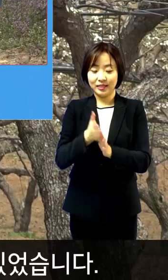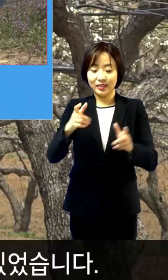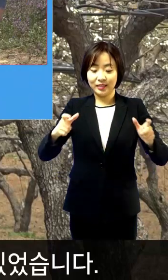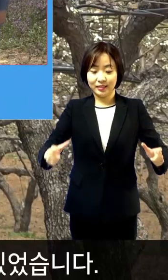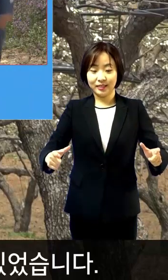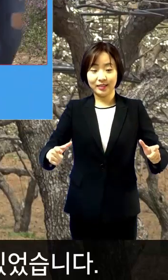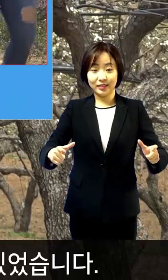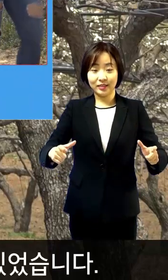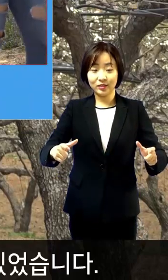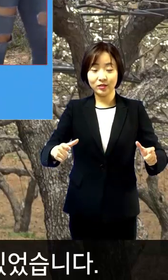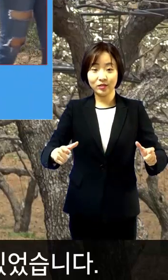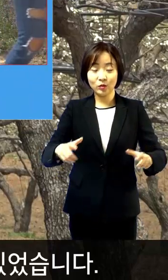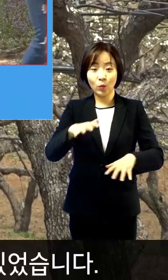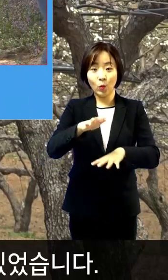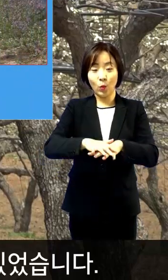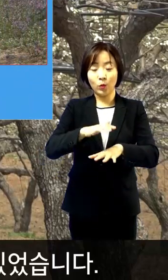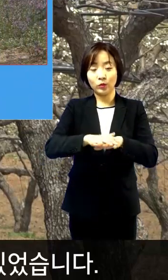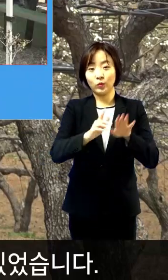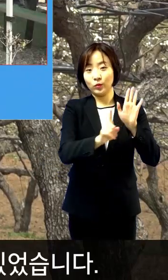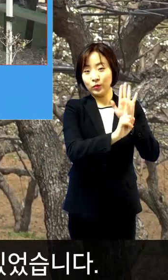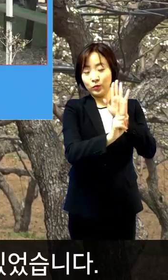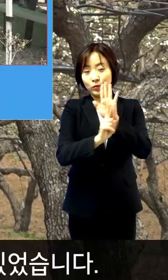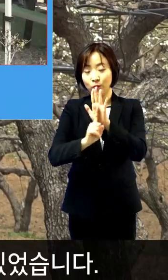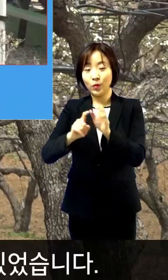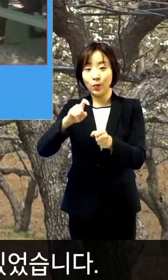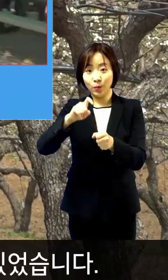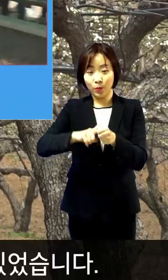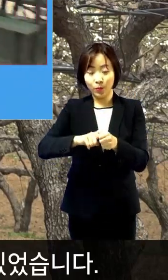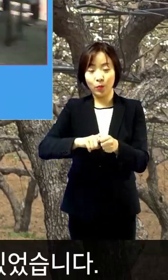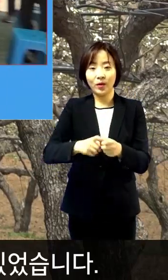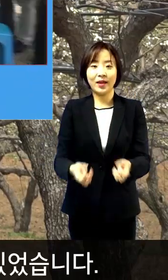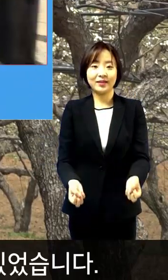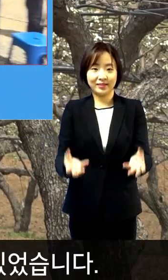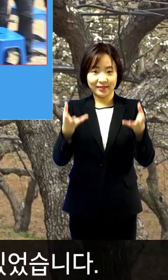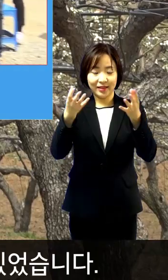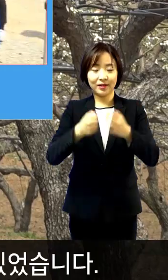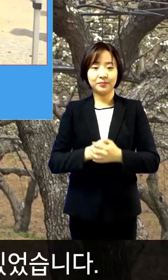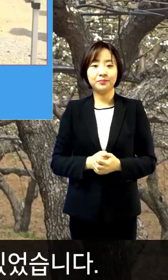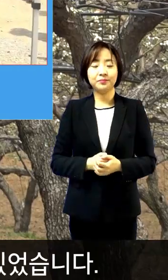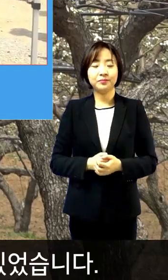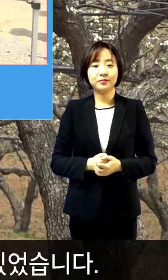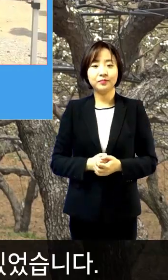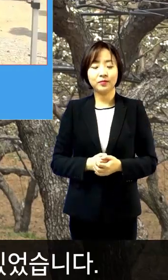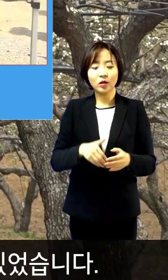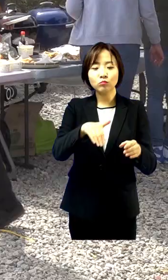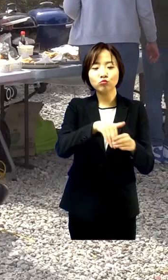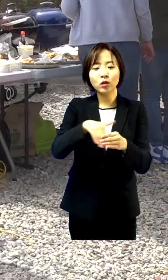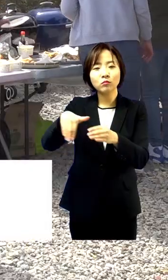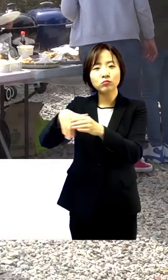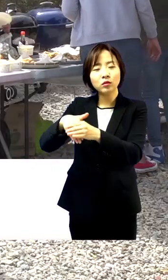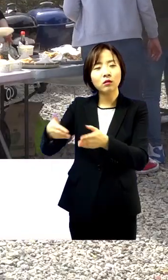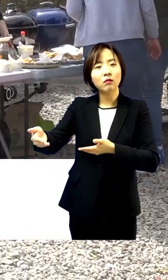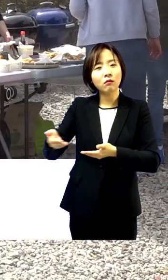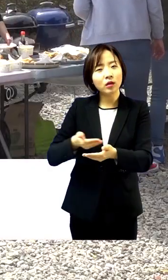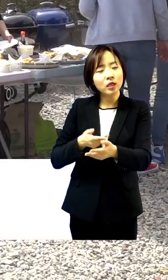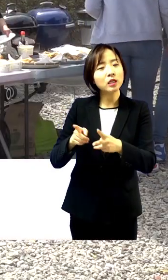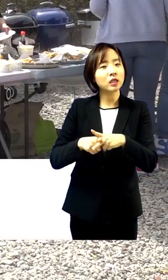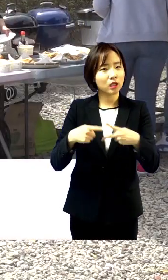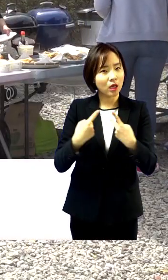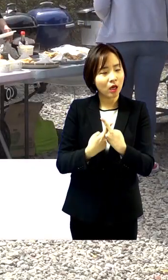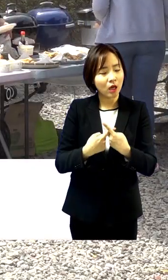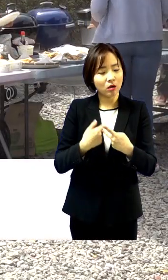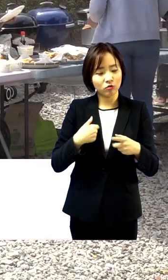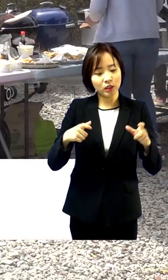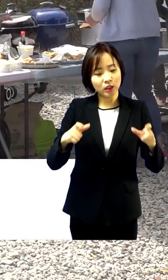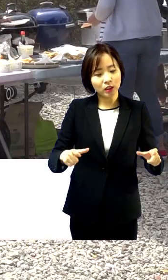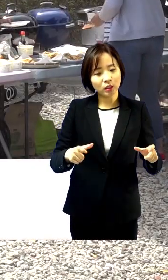우리 지역 농산물을 널리 홍보하기 위한 주한미군 농촌 관광 팜파티 행사가 있었습니다. 양국 간의 그 문화에 대한